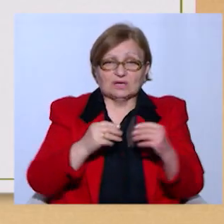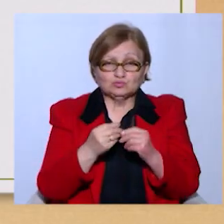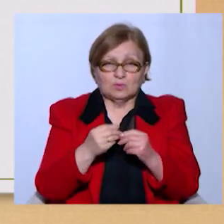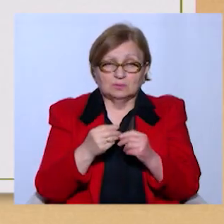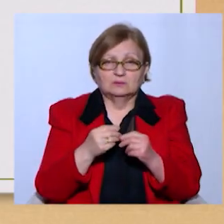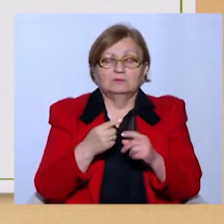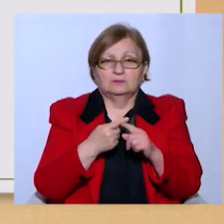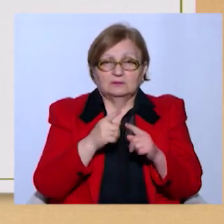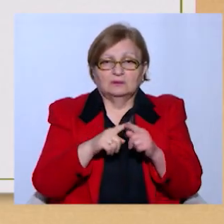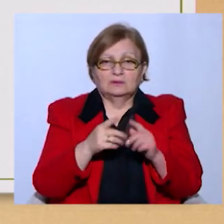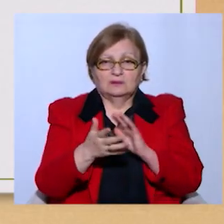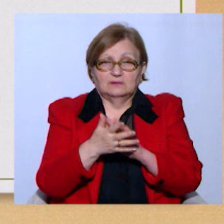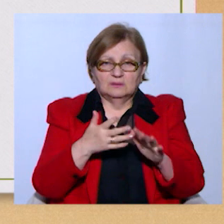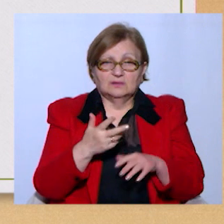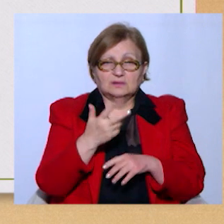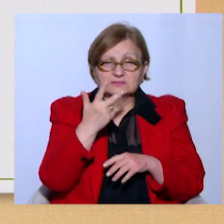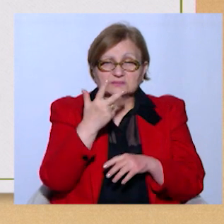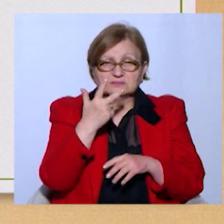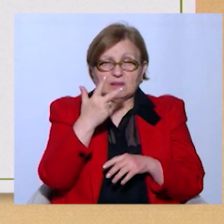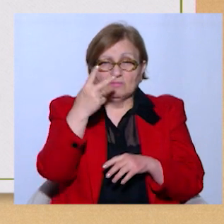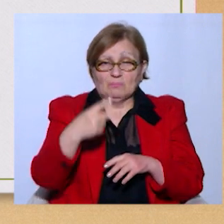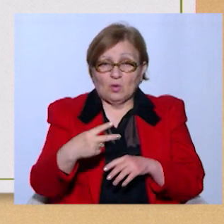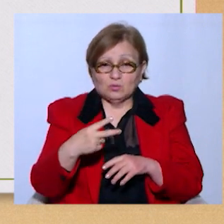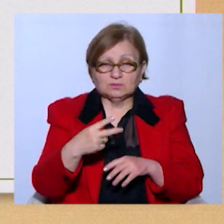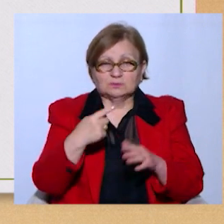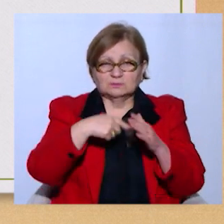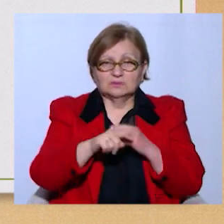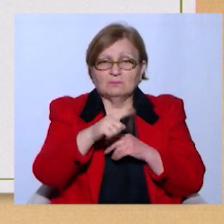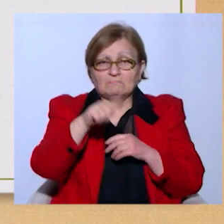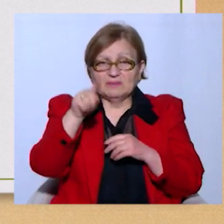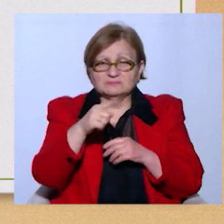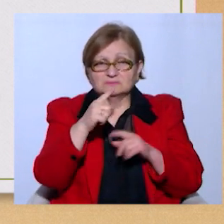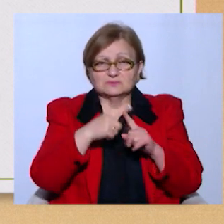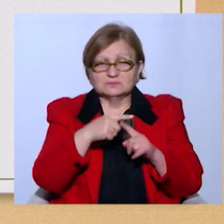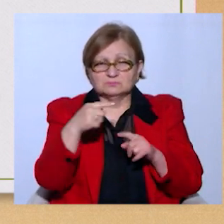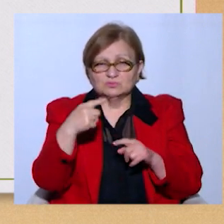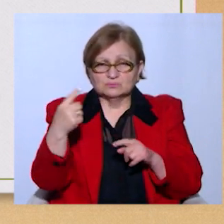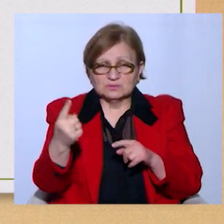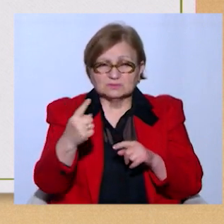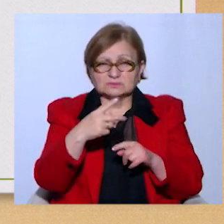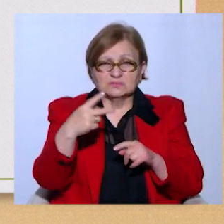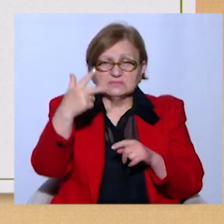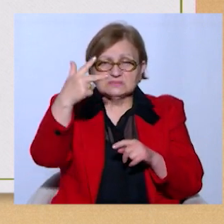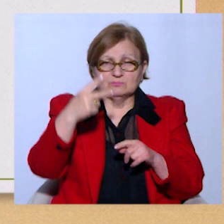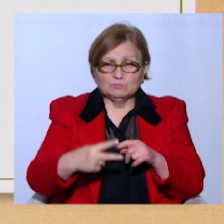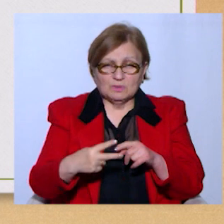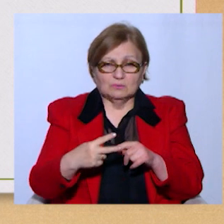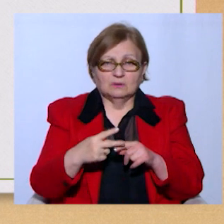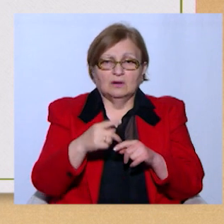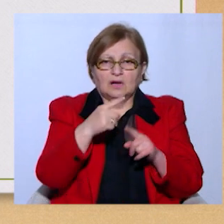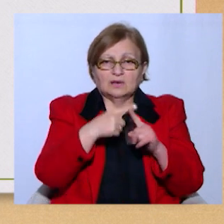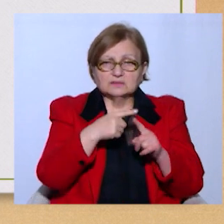არითმეტიკული, საიდანაც, ანუ 3 მეორედი, საიდანაც მიიღება რომ ფესვი x - 1-დან არის 3 მეორედი, ანუ x -